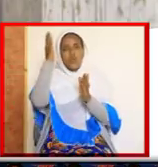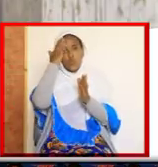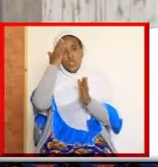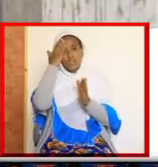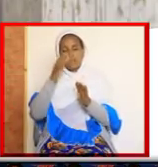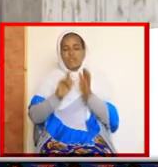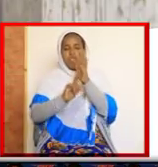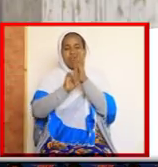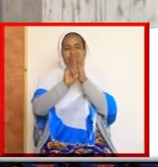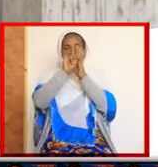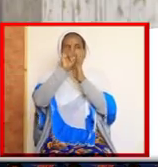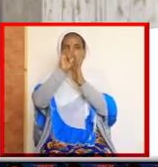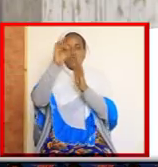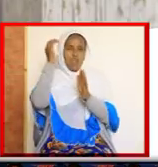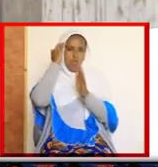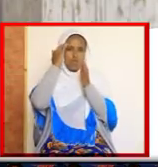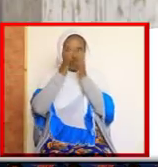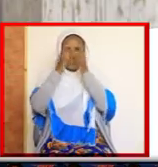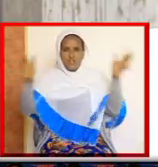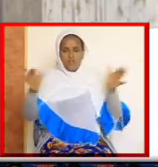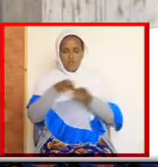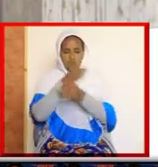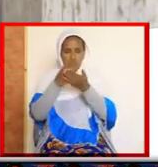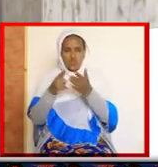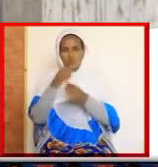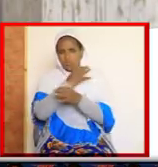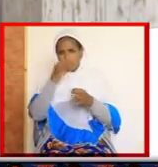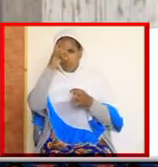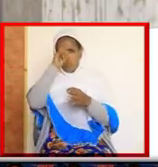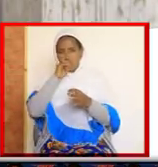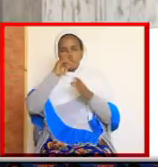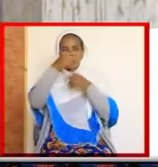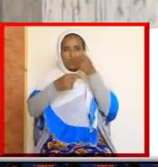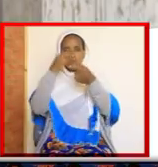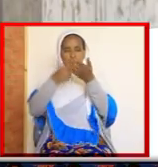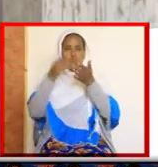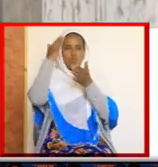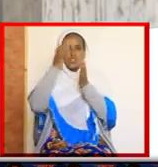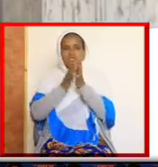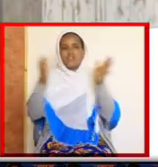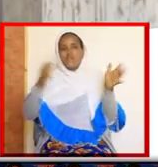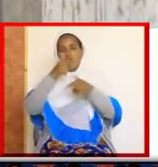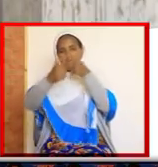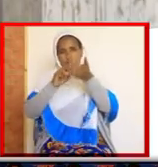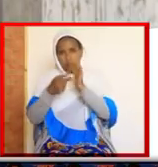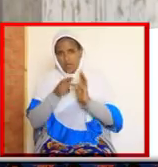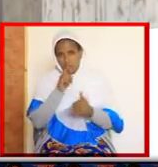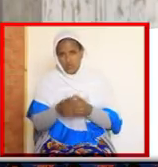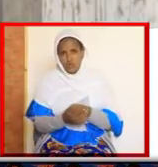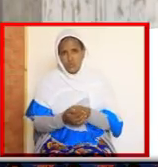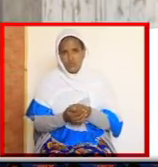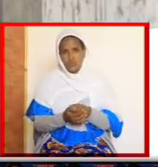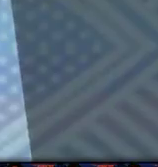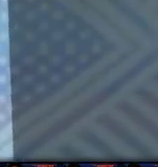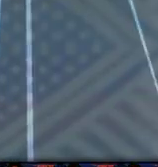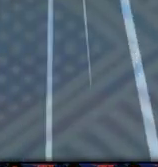እንደዚህ ቤተክርስቲያን መንፈሳዊ ህይወት መንፈሳዊ እውቀት እያደገ አይምሯችንም እየጎለመሰ በመንፈስ ቅዱስ እየታነጽን እውቀታችንም እየሰፋ